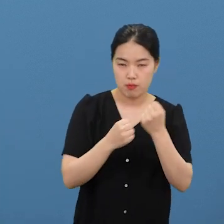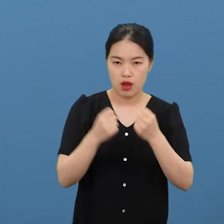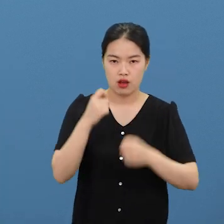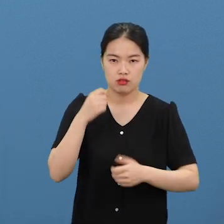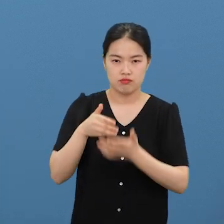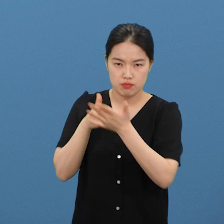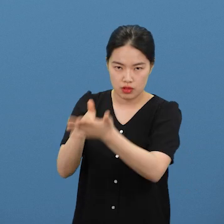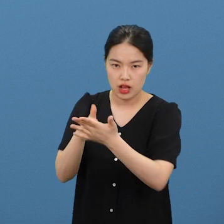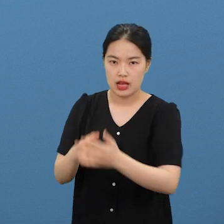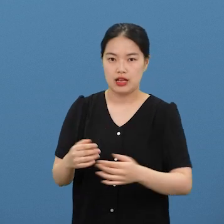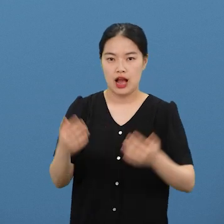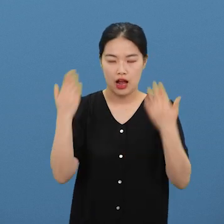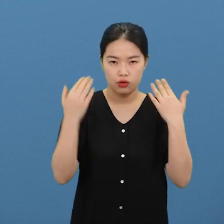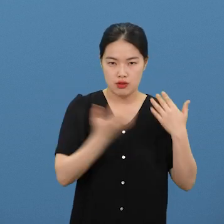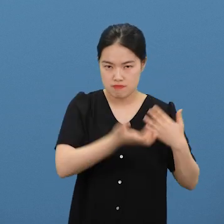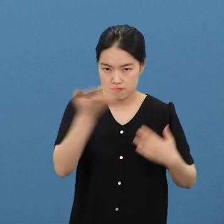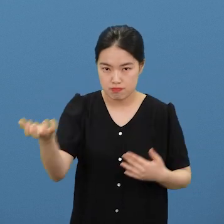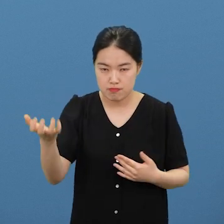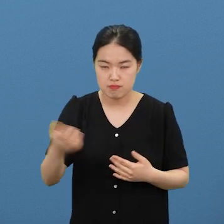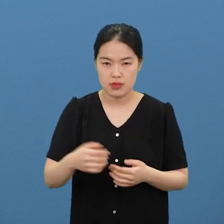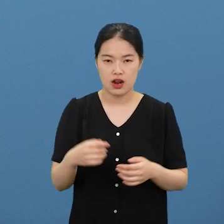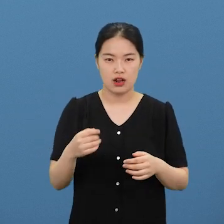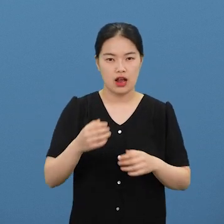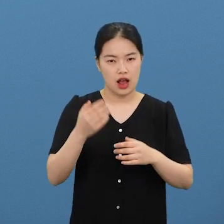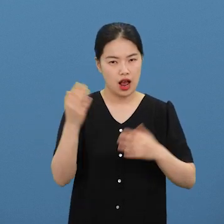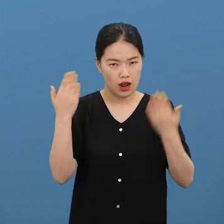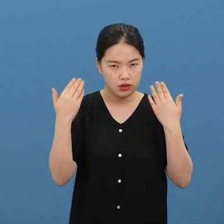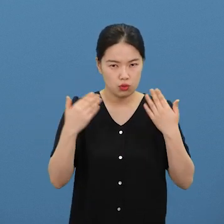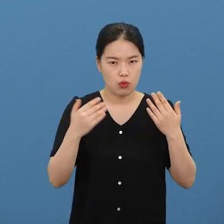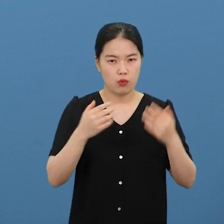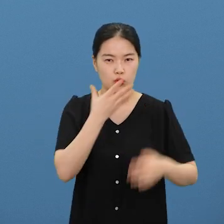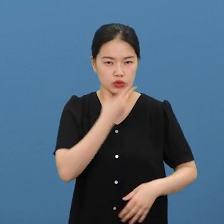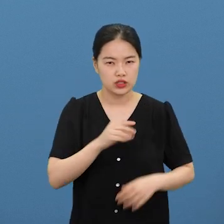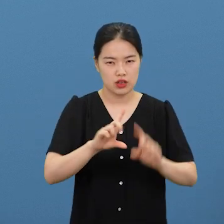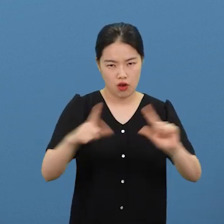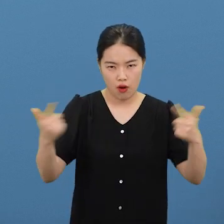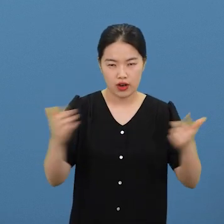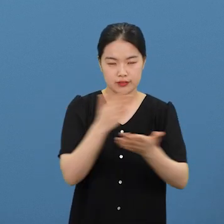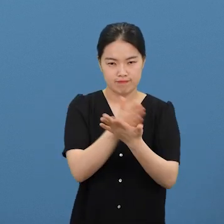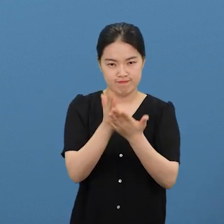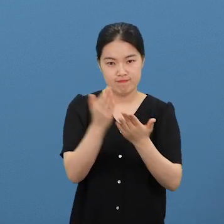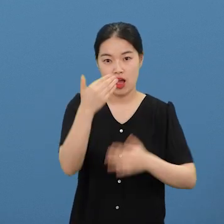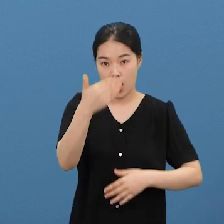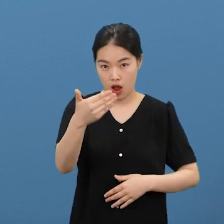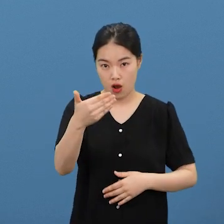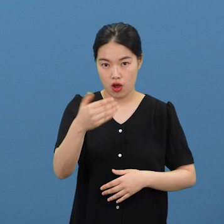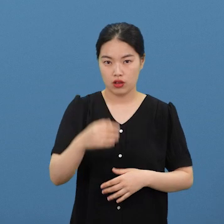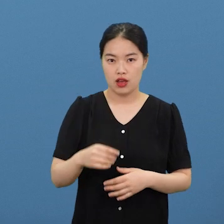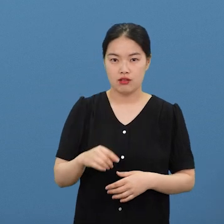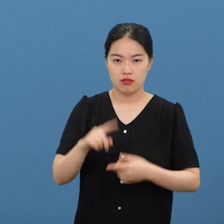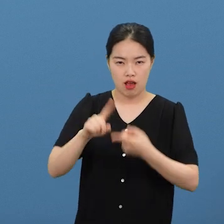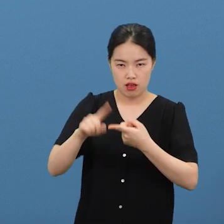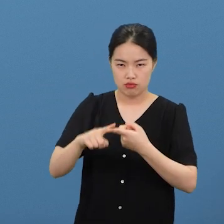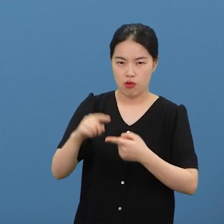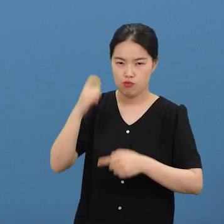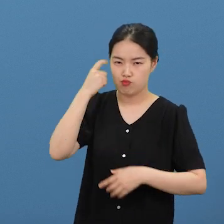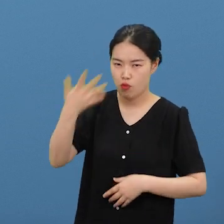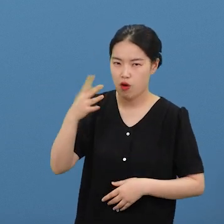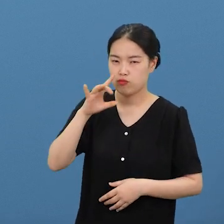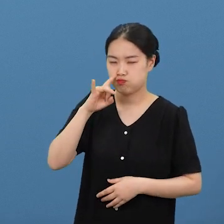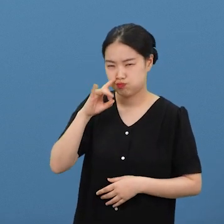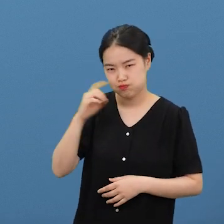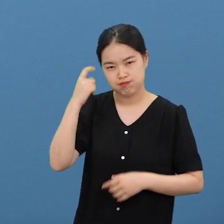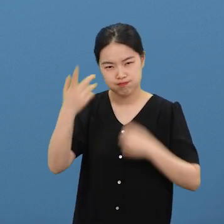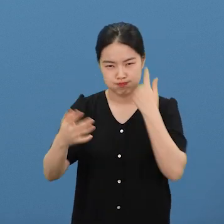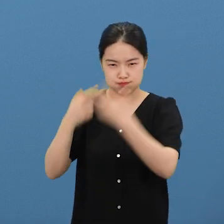신청, 입학, 전학, 배정, 학교생활, 학생복지 등 9개 영역에 대해 24시간